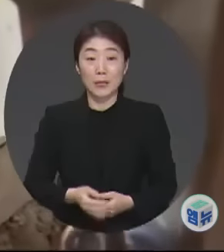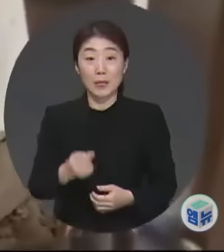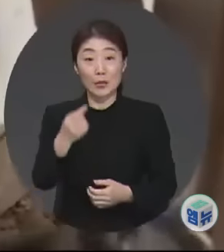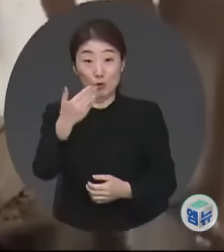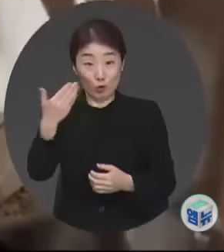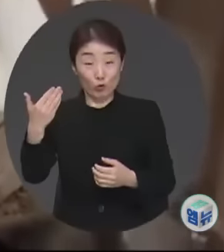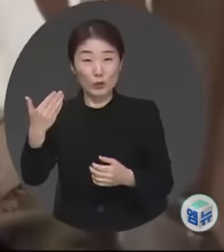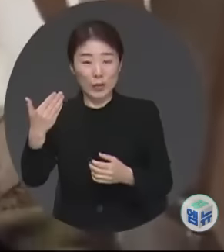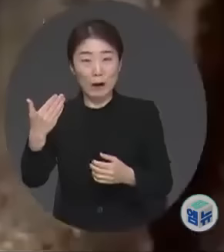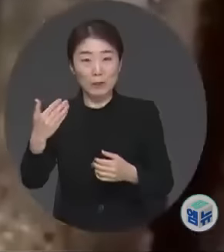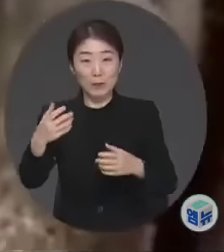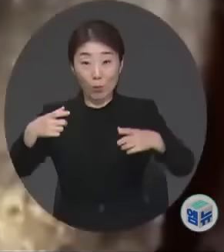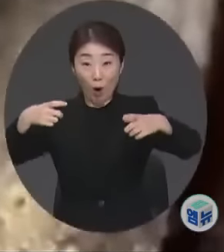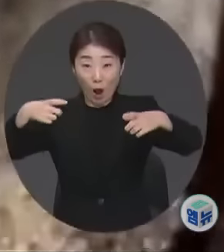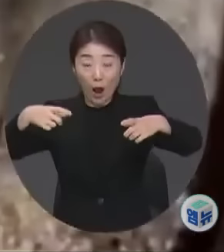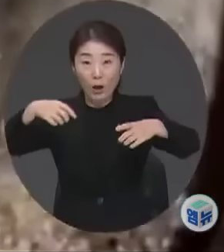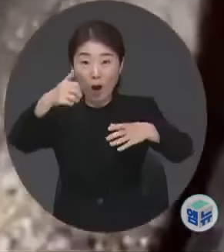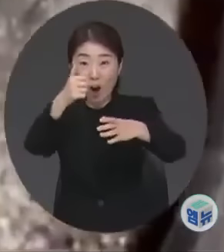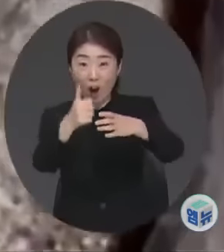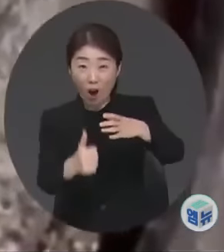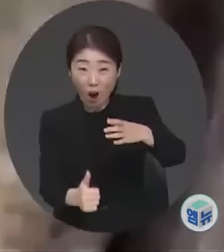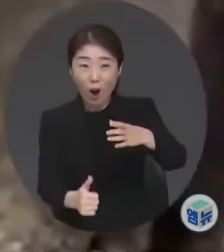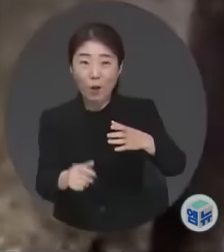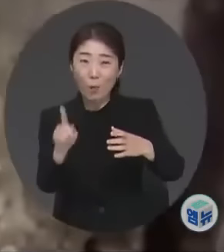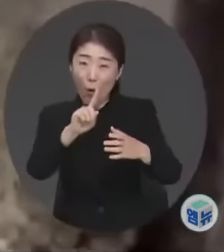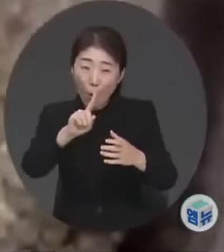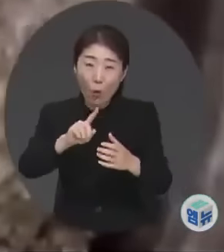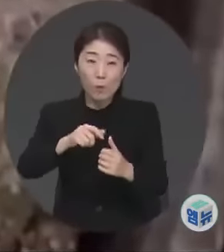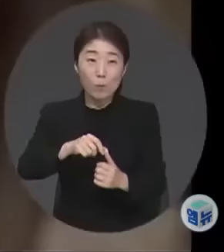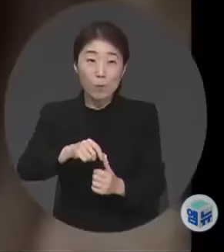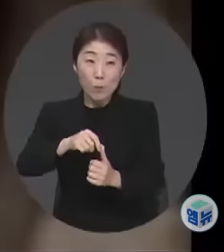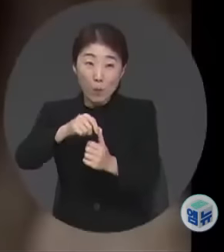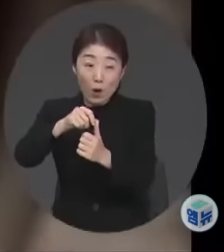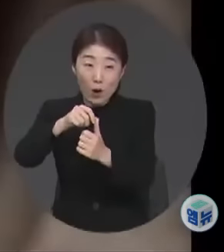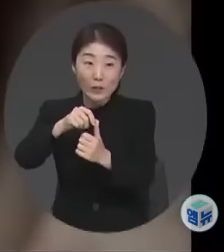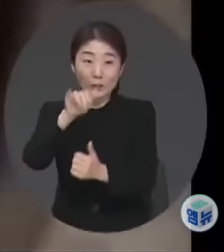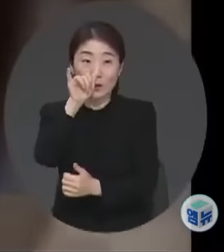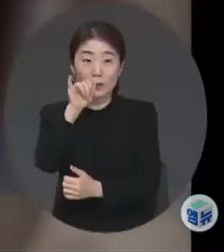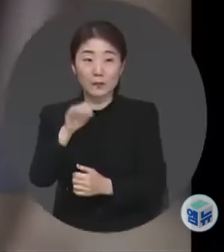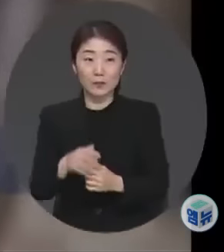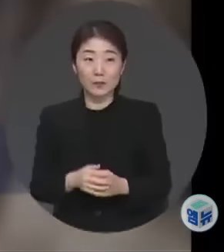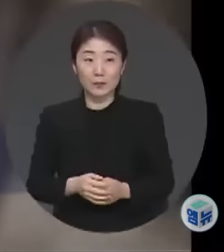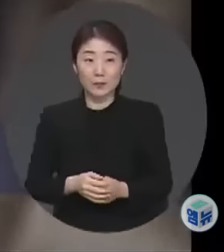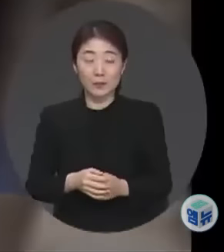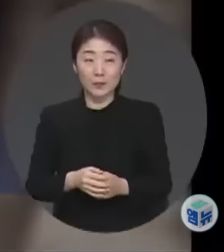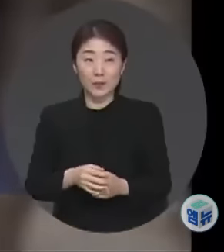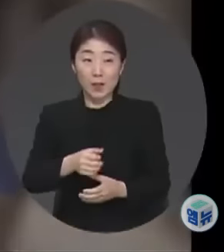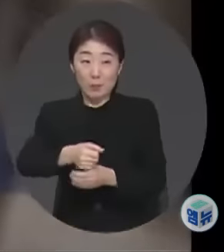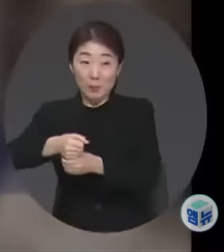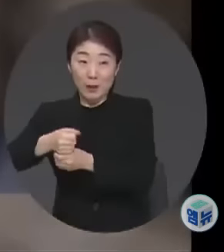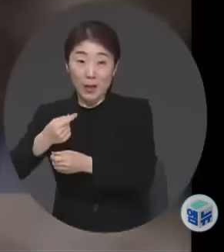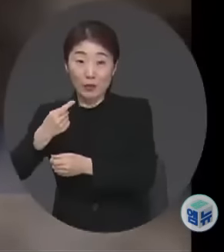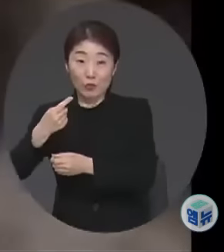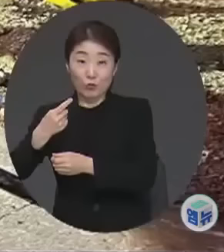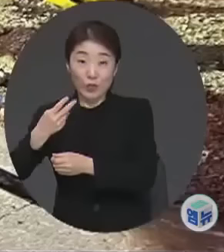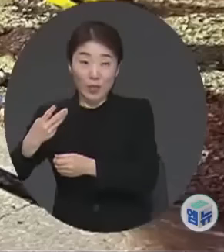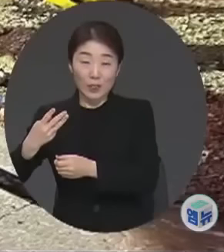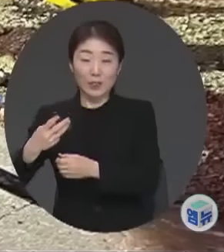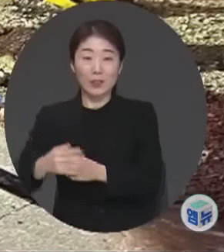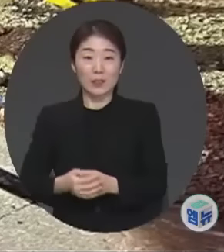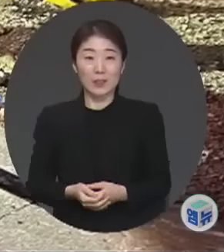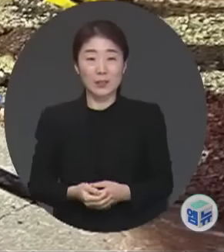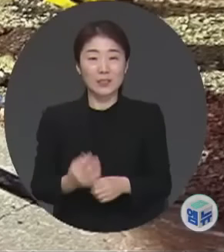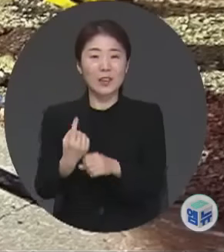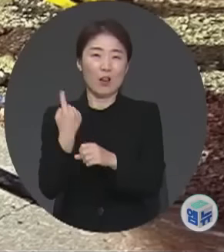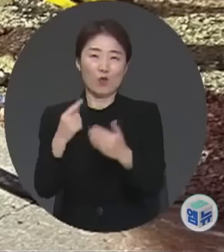소방관들이 맨홀 안으로 들어가 무언가를 밧줄로 끌어냅니다. 당긴다. 둘, 셋.